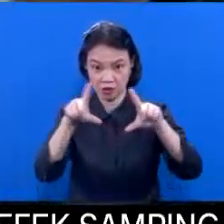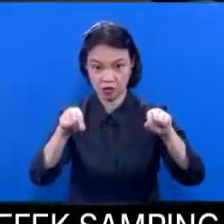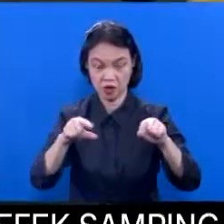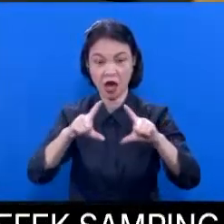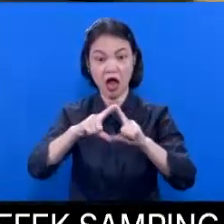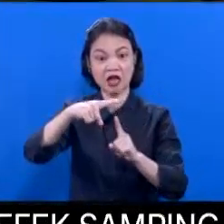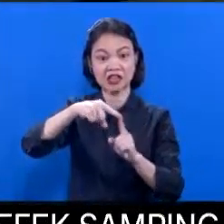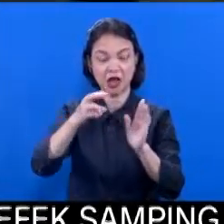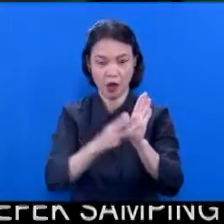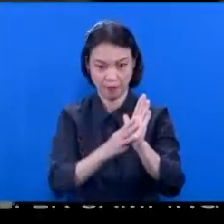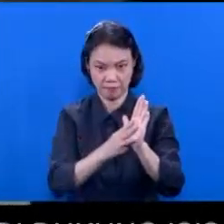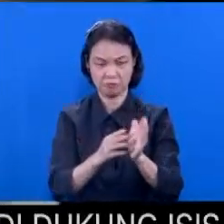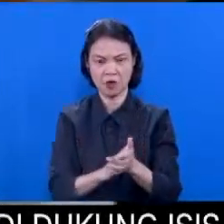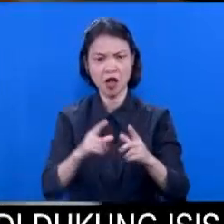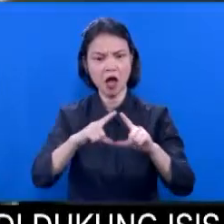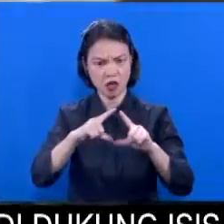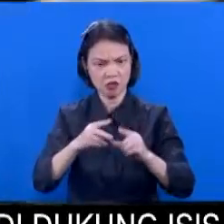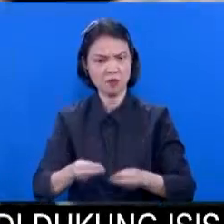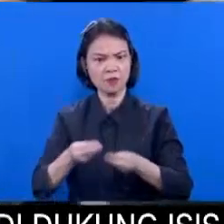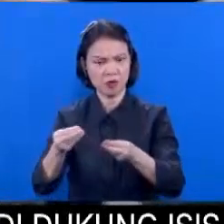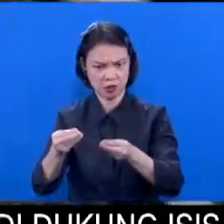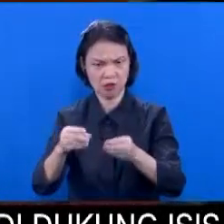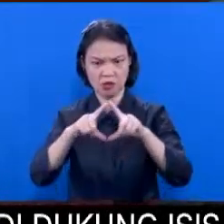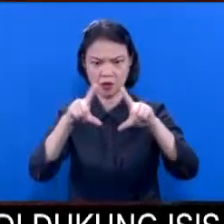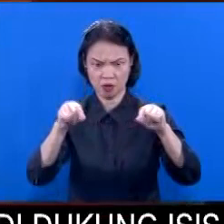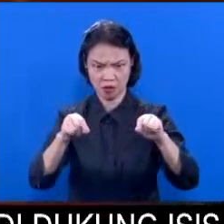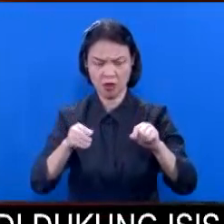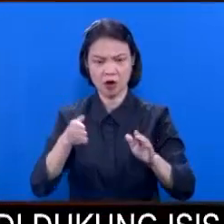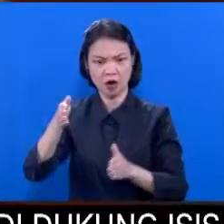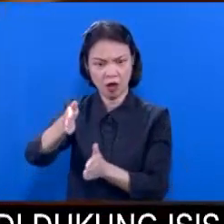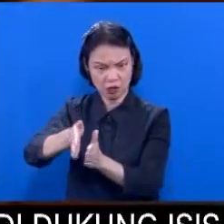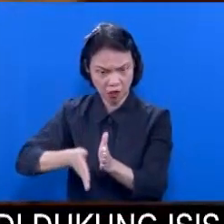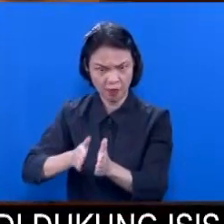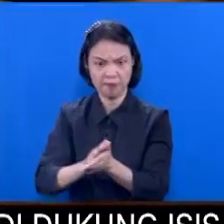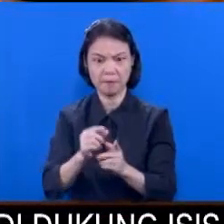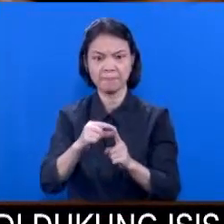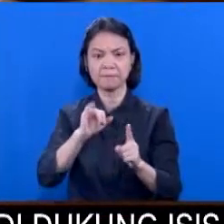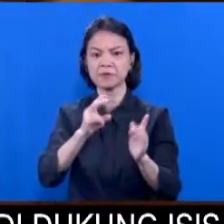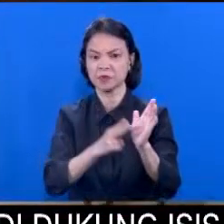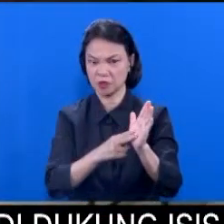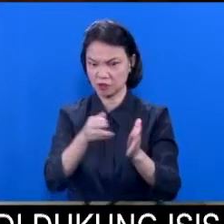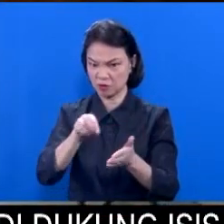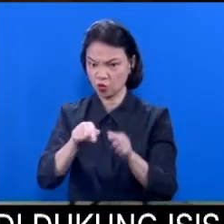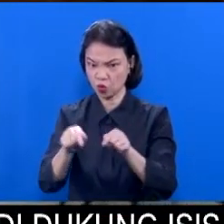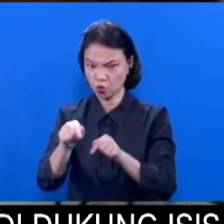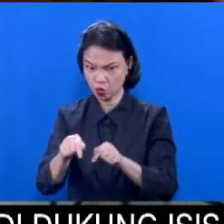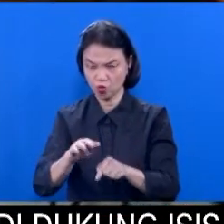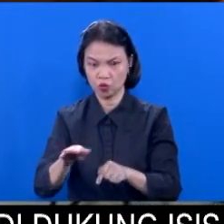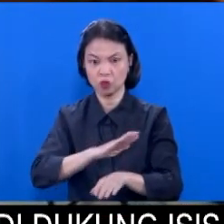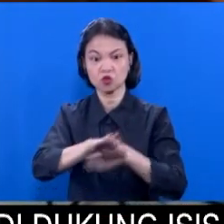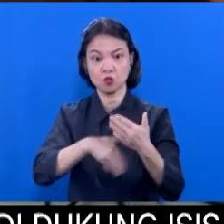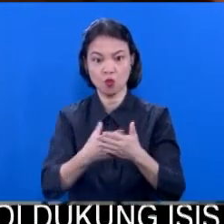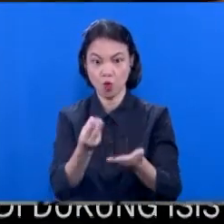memberikan kartu dan nomor PIN kepada tersangka pelaku yang terjadi. Seluruh uang tabungan korban dikuras oleh tersangka yang digunakan untuk main